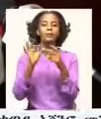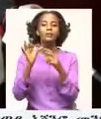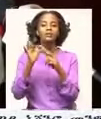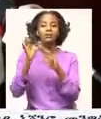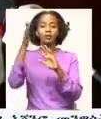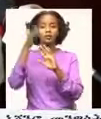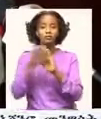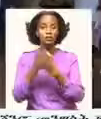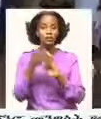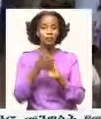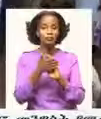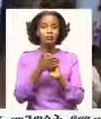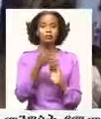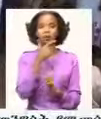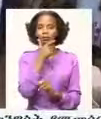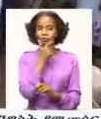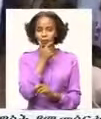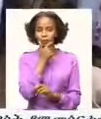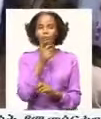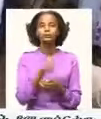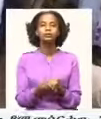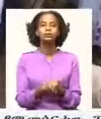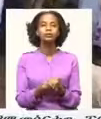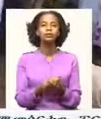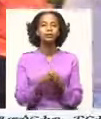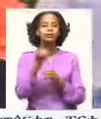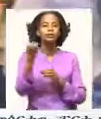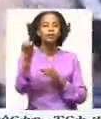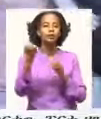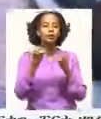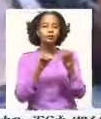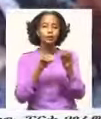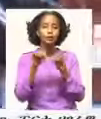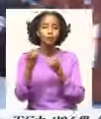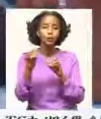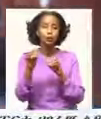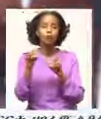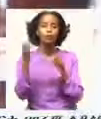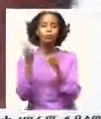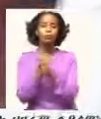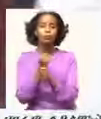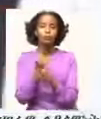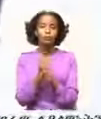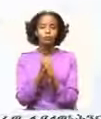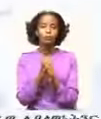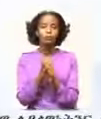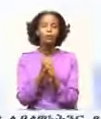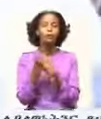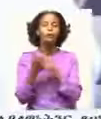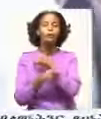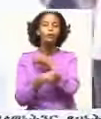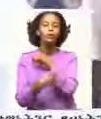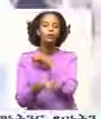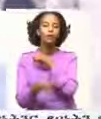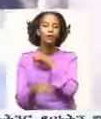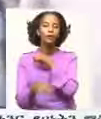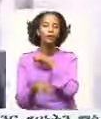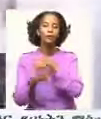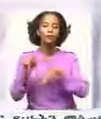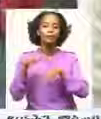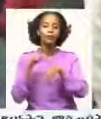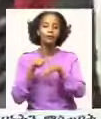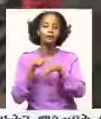አስፈጻሚ ታዛቢዎች ተንቀሳቅሶ የሚሰሩ የፖለቲካ